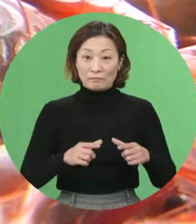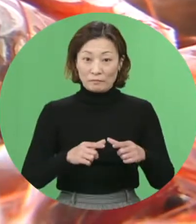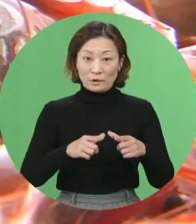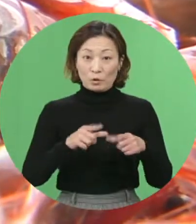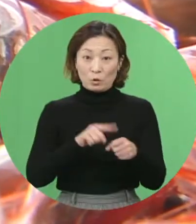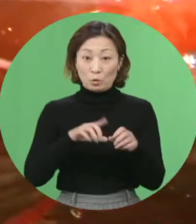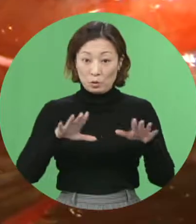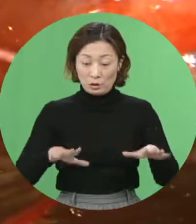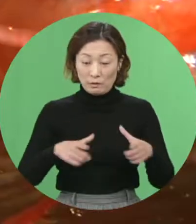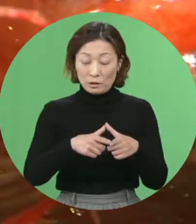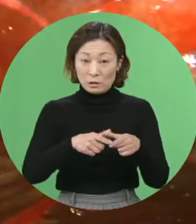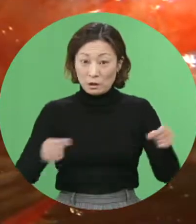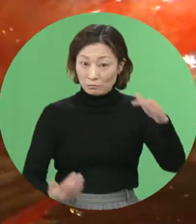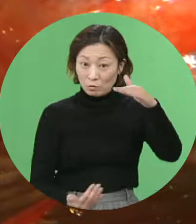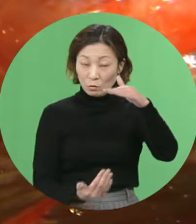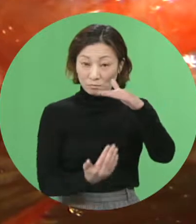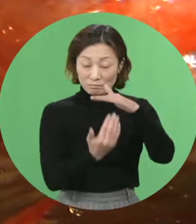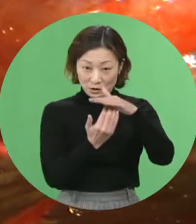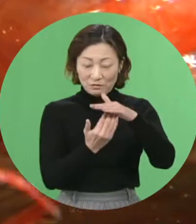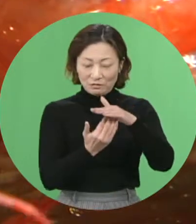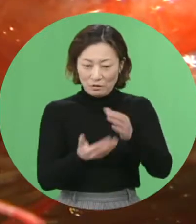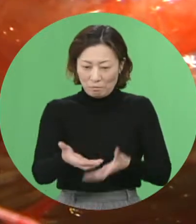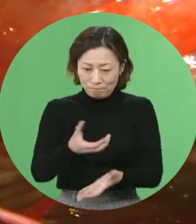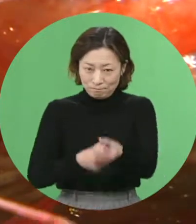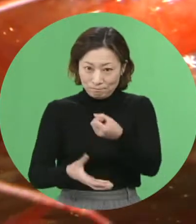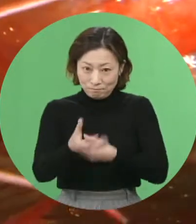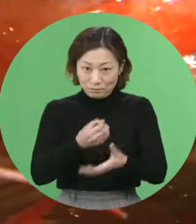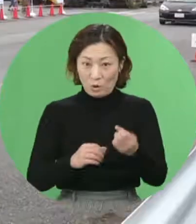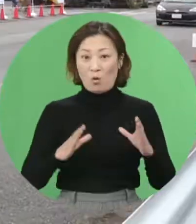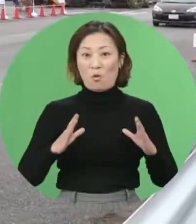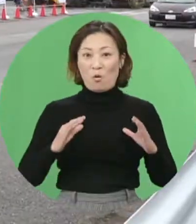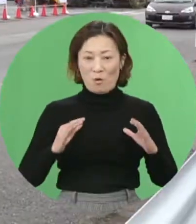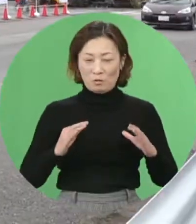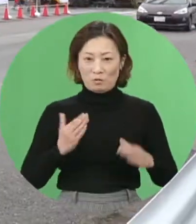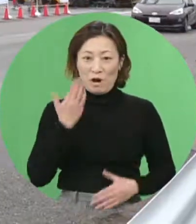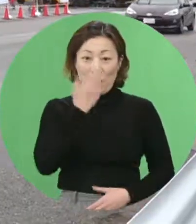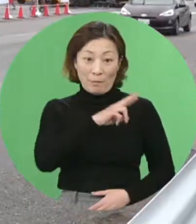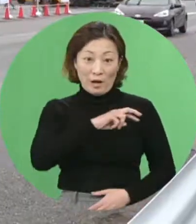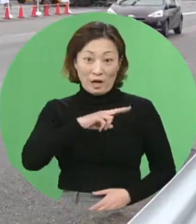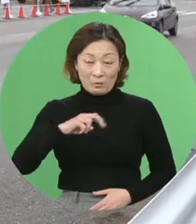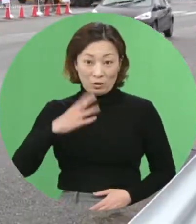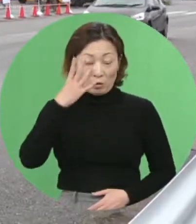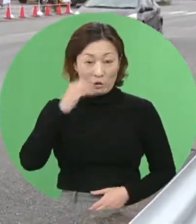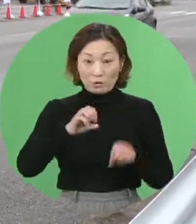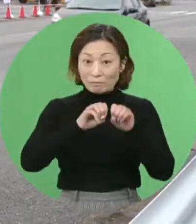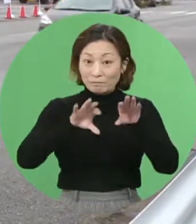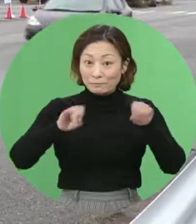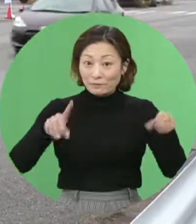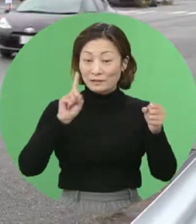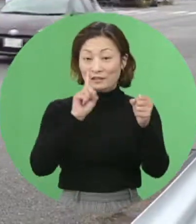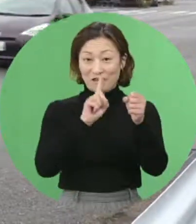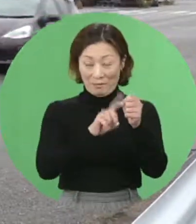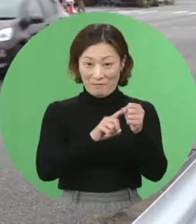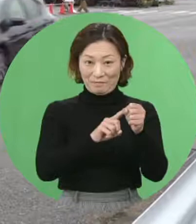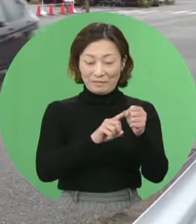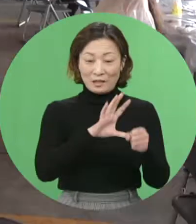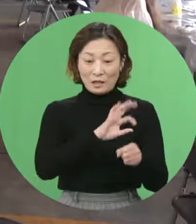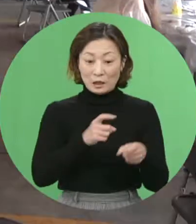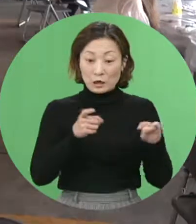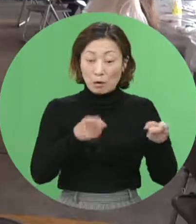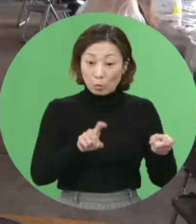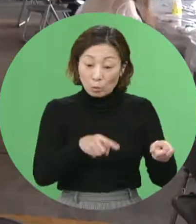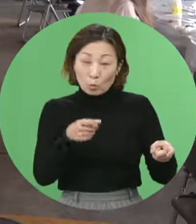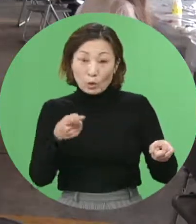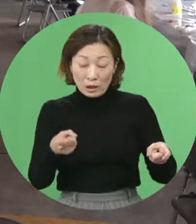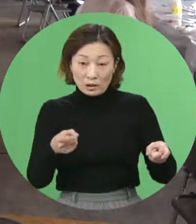今年は全国トップクラスの水揚げを誇る甘エビの魅力を発信しようと、金沢港に隣接